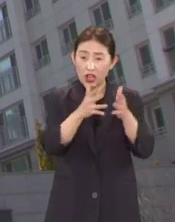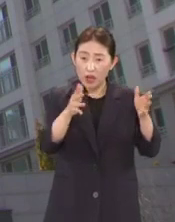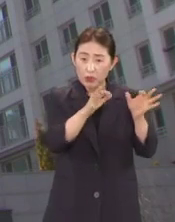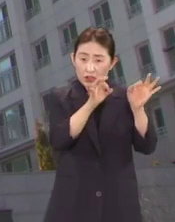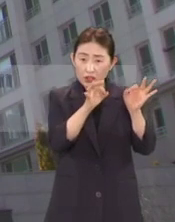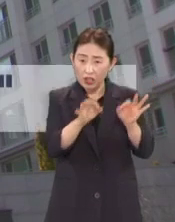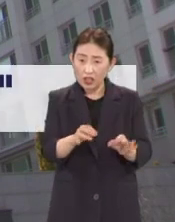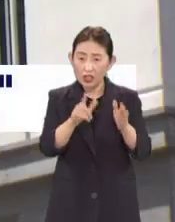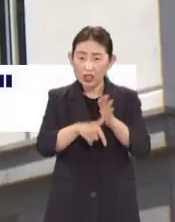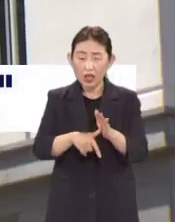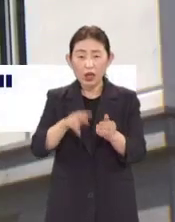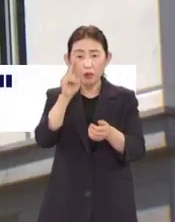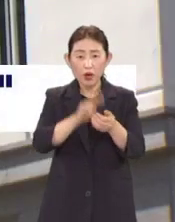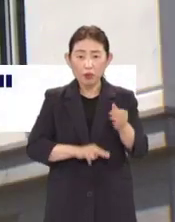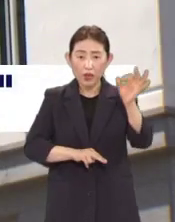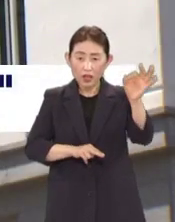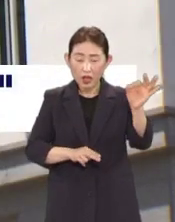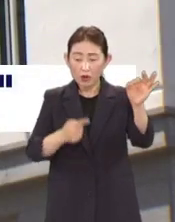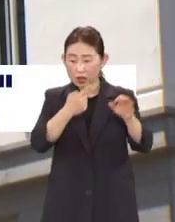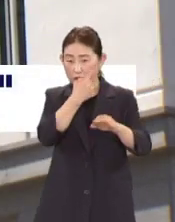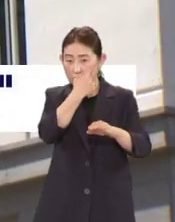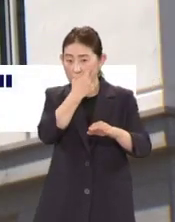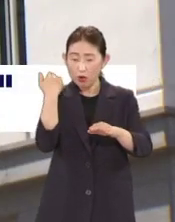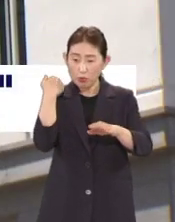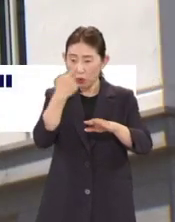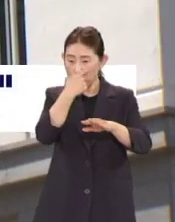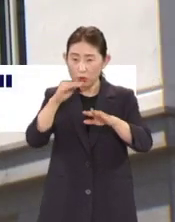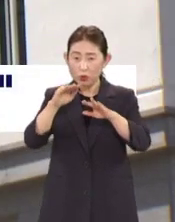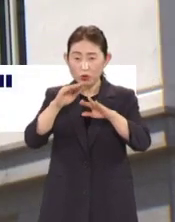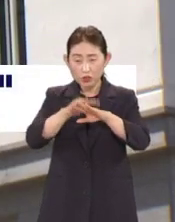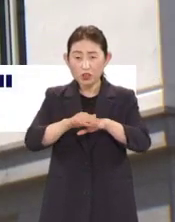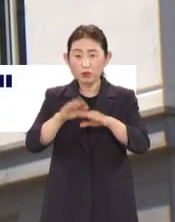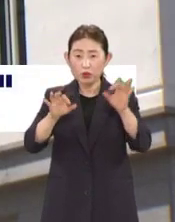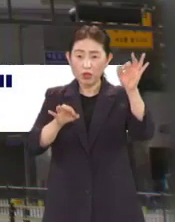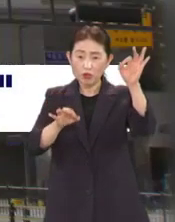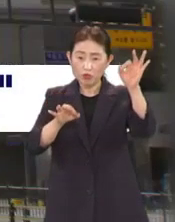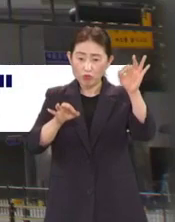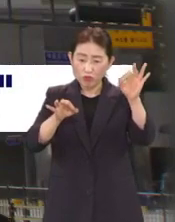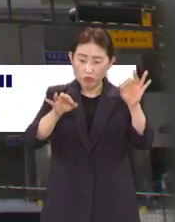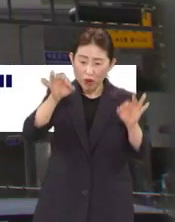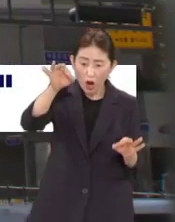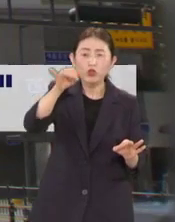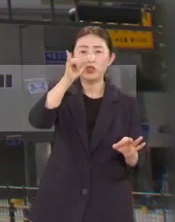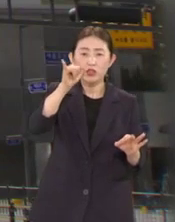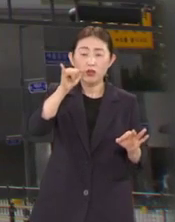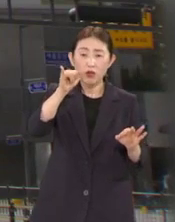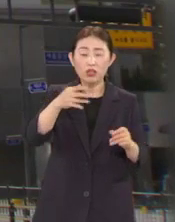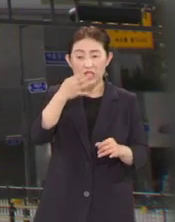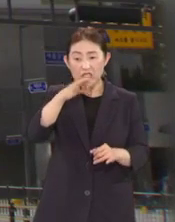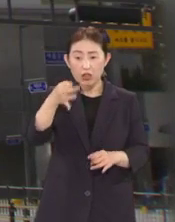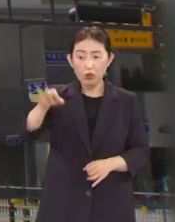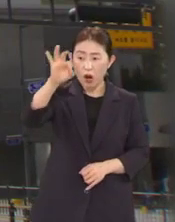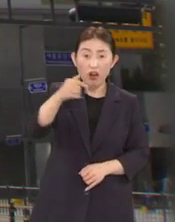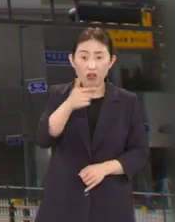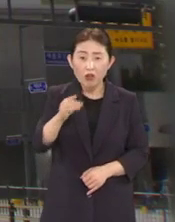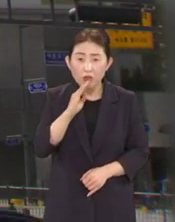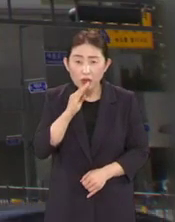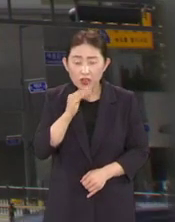하락기에는 매매가가 전세 보증금보다 낮아지는 역전세 우려가 있다며 금리가 높은